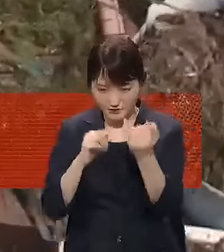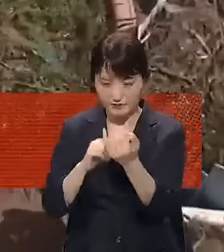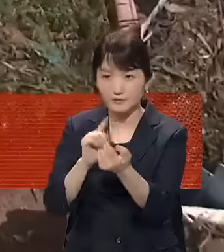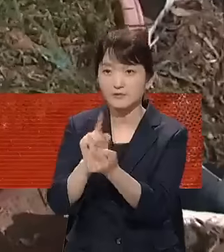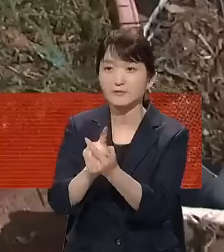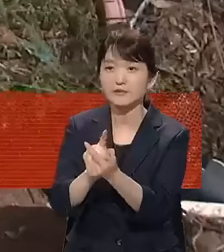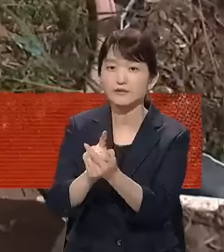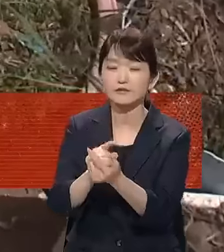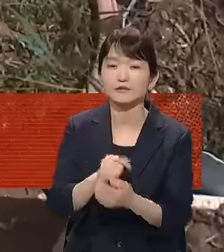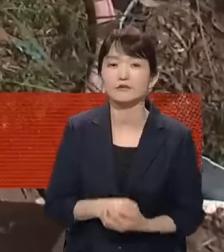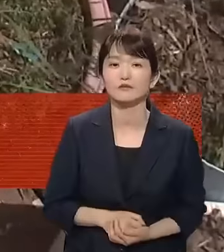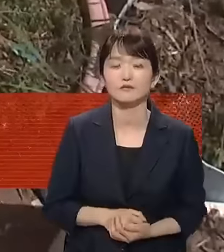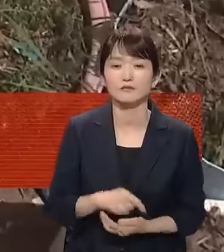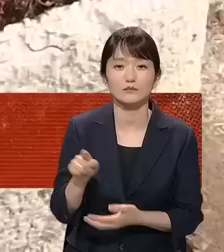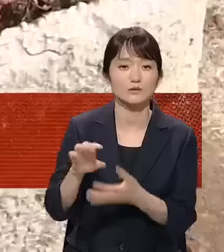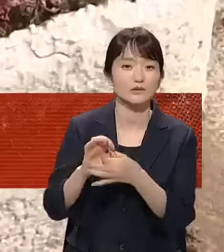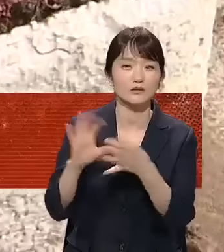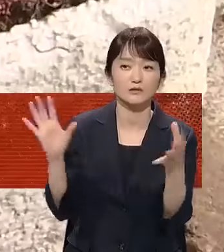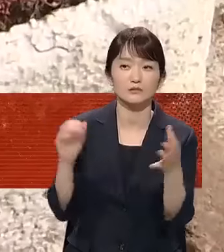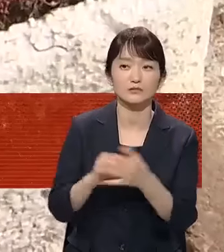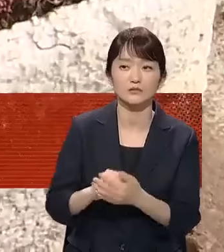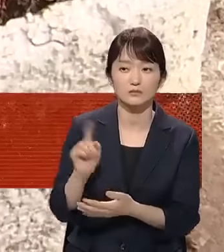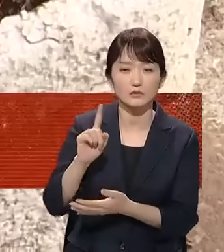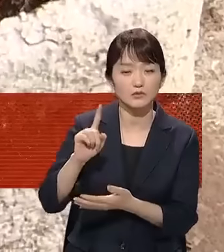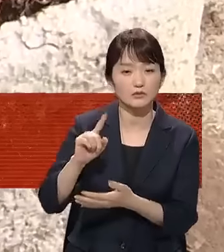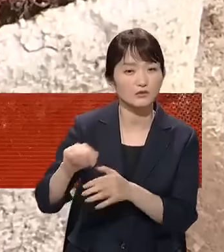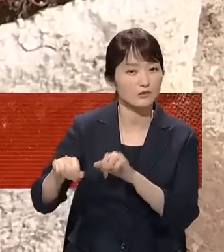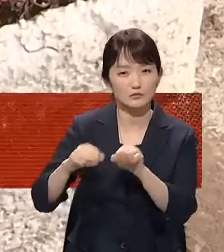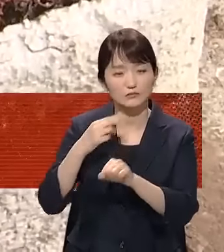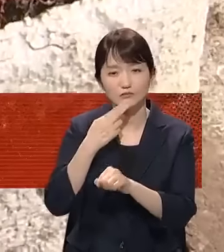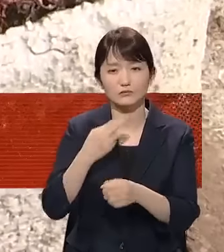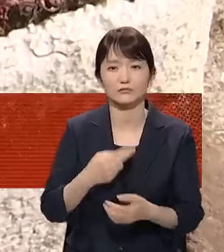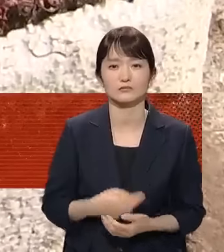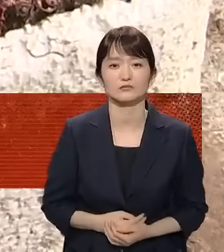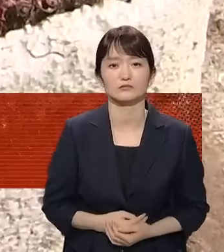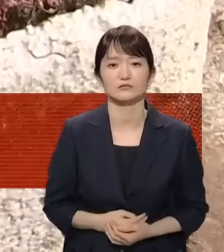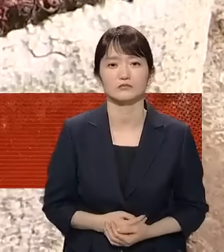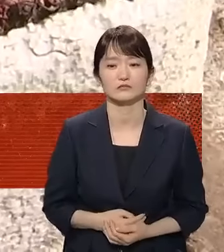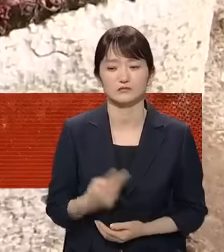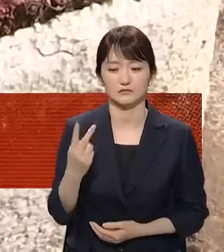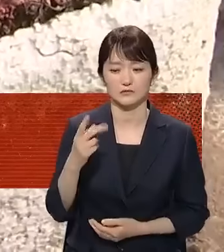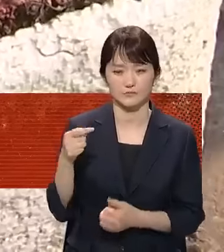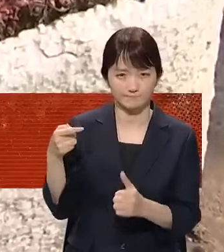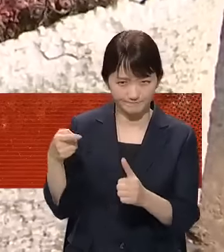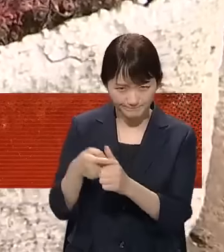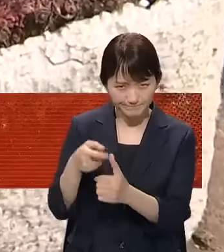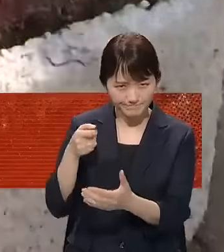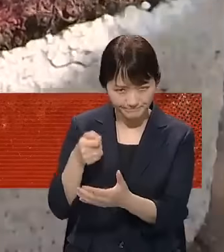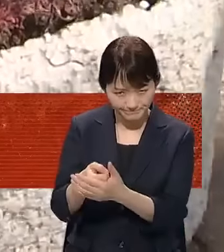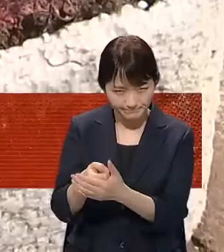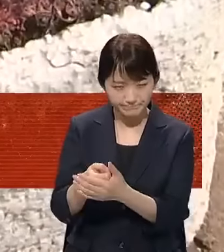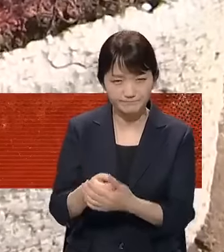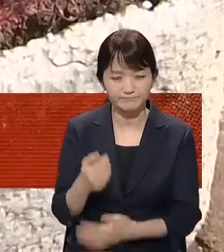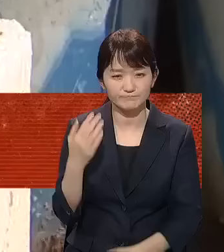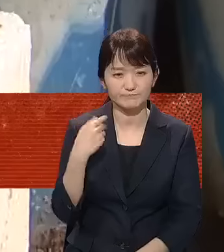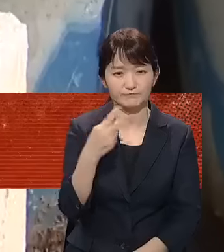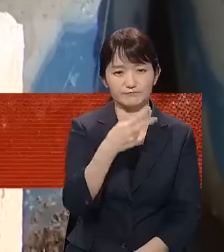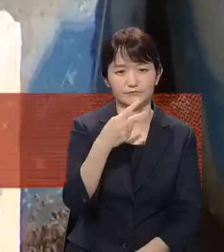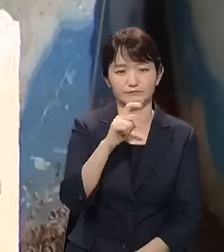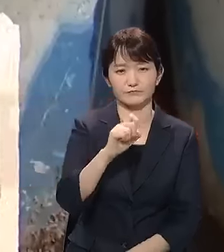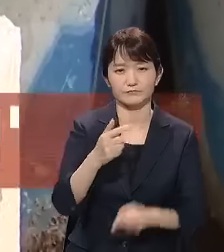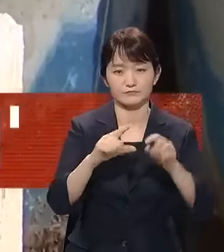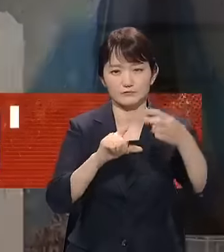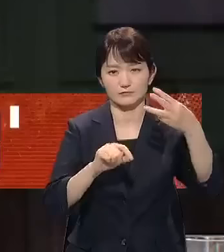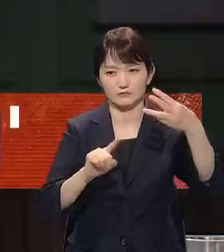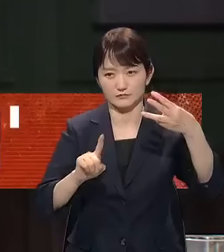농약을 뿌렸는데 그러든지 말든지 아무 반응이 없어 그러자 두 사람을 살해하기로 결심을 합니다 지난 2016년 3월